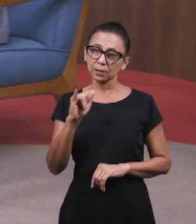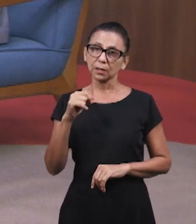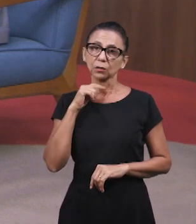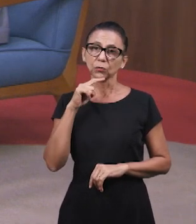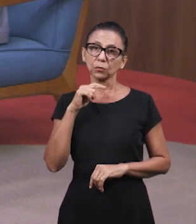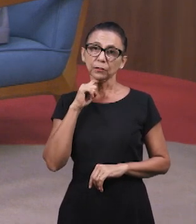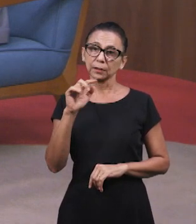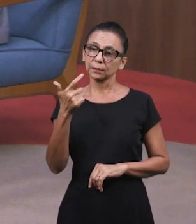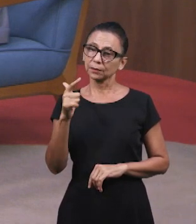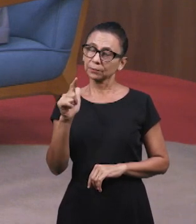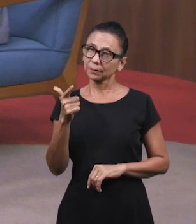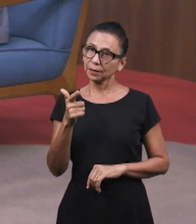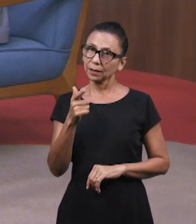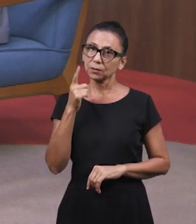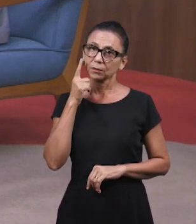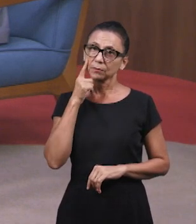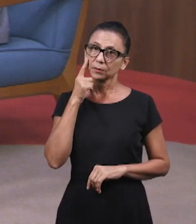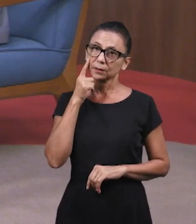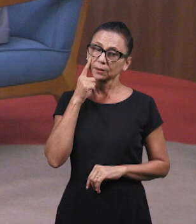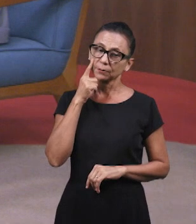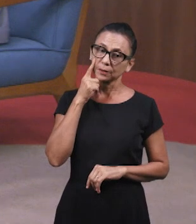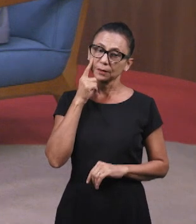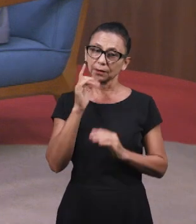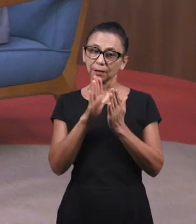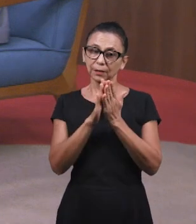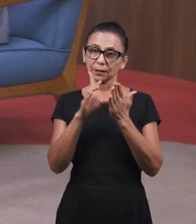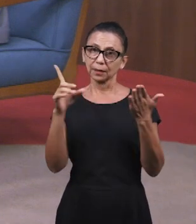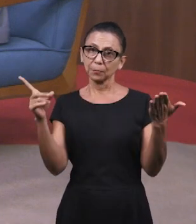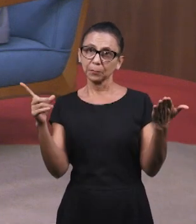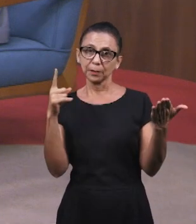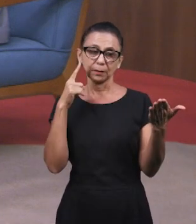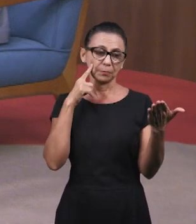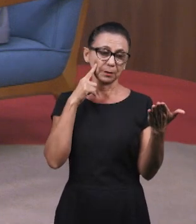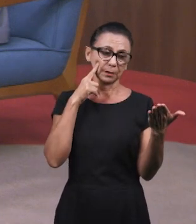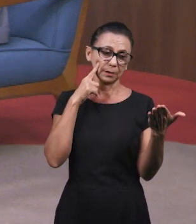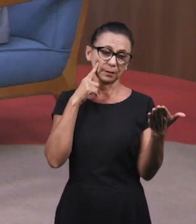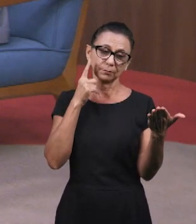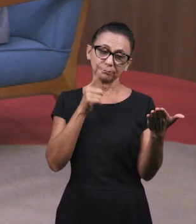le voir. Ce moment, il est très proche. D'ailleurs,